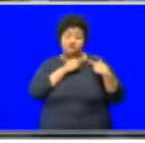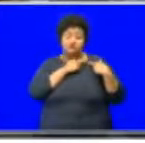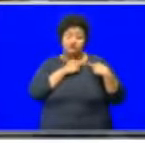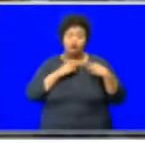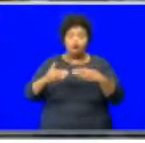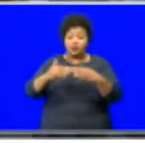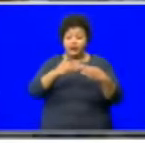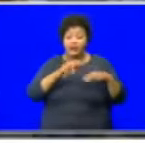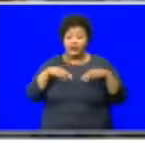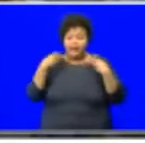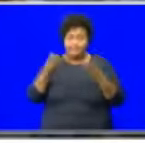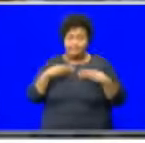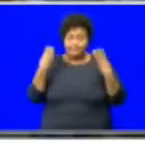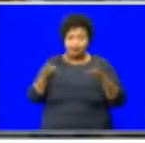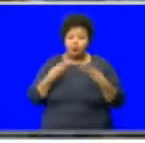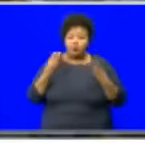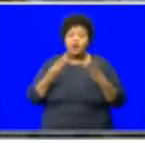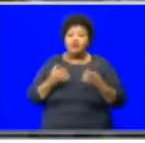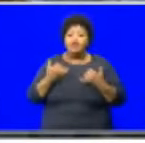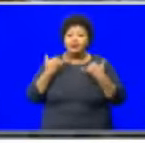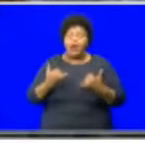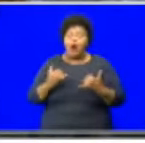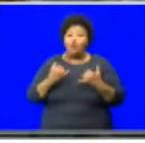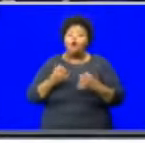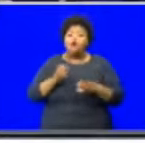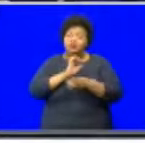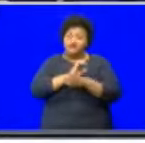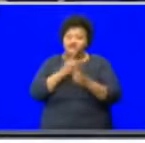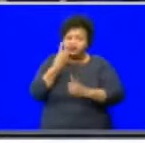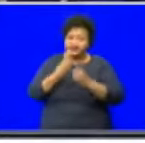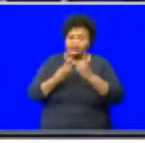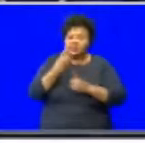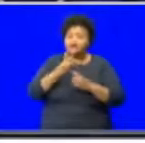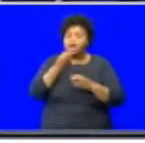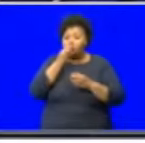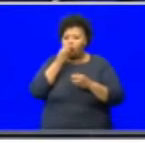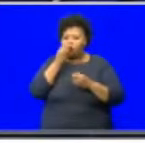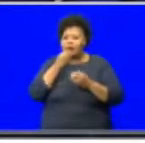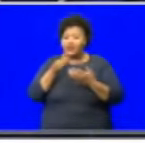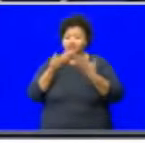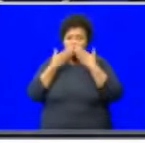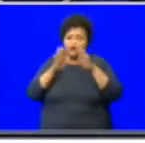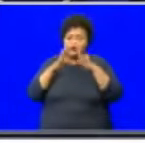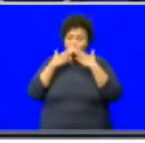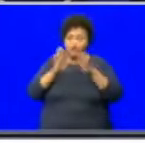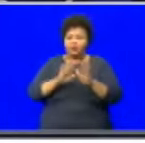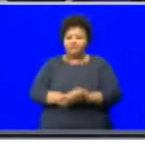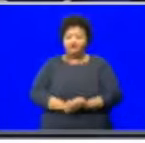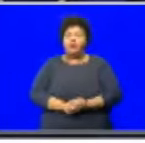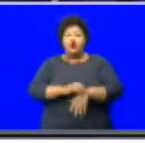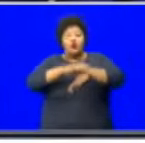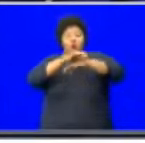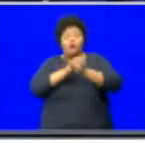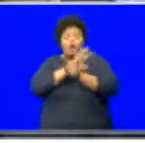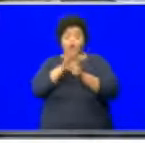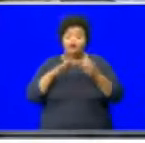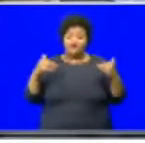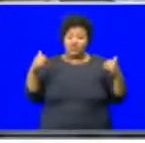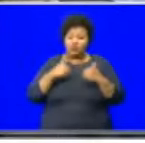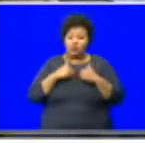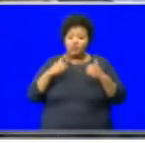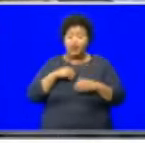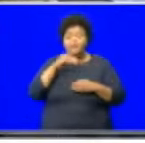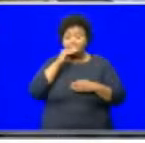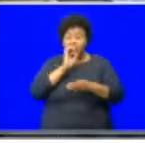kubantu labadzala abalelisondvo nesimo sebumphofu emakhaya lesinyekele silethwe ngumkhuhlane iCOVID-19 emakhaya nasemindenini.